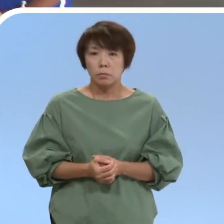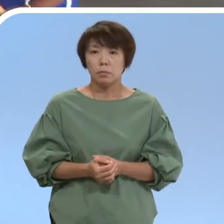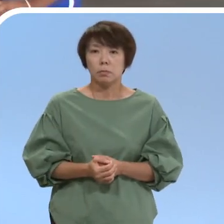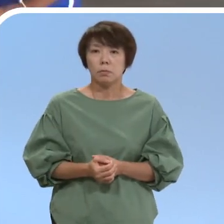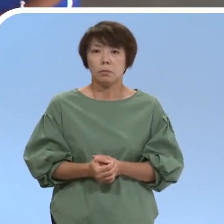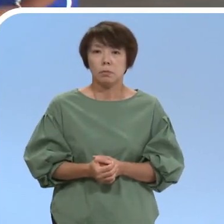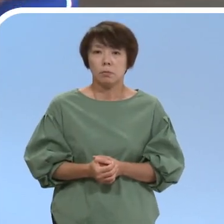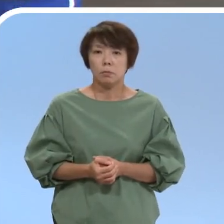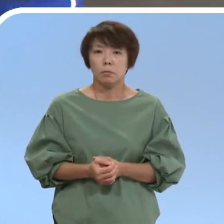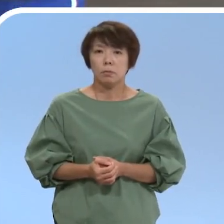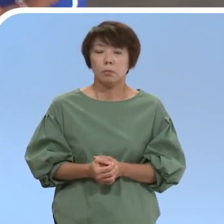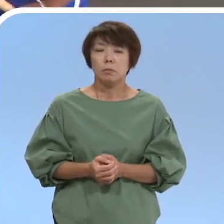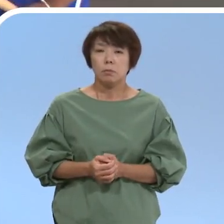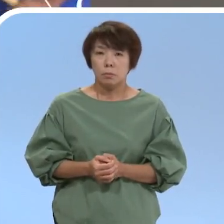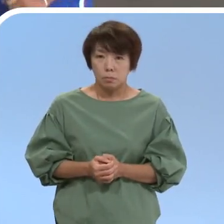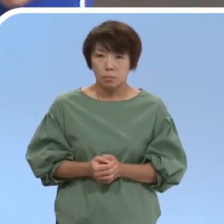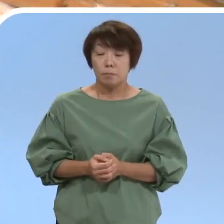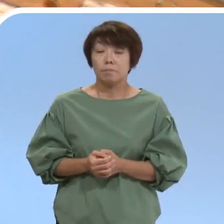い。